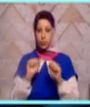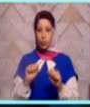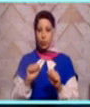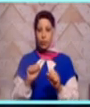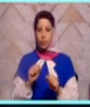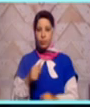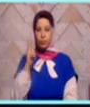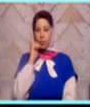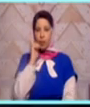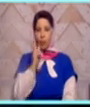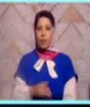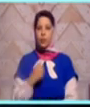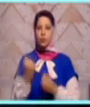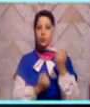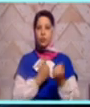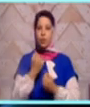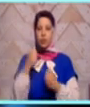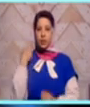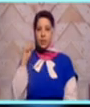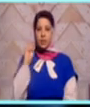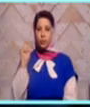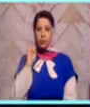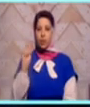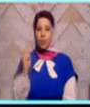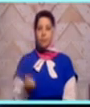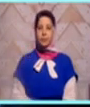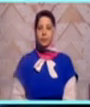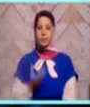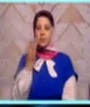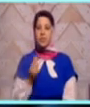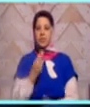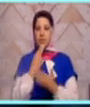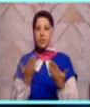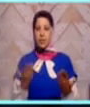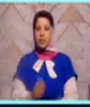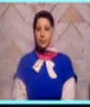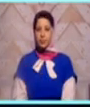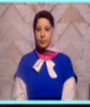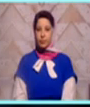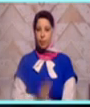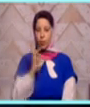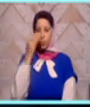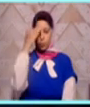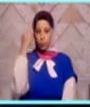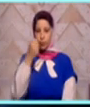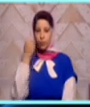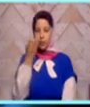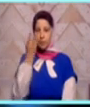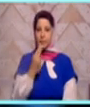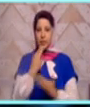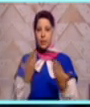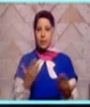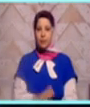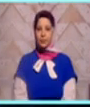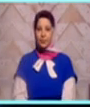أمام الخبر ونشاط السيد رئيس الوزراء. مساء الخير يا فندم. أستاذة أمنية مساء الخير على حضرتك وعلى السادة المشاهدين. إزاي حضرتك